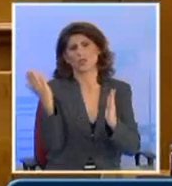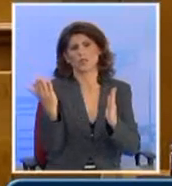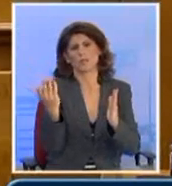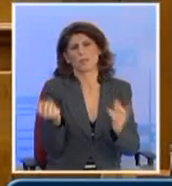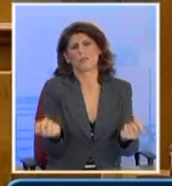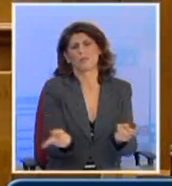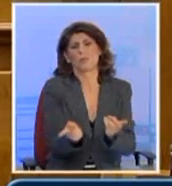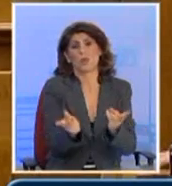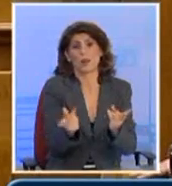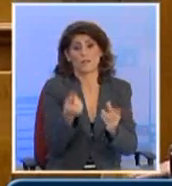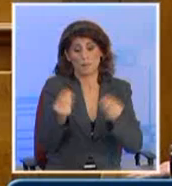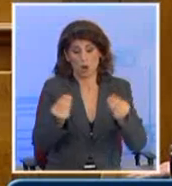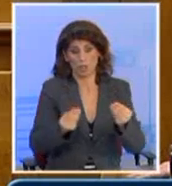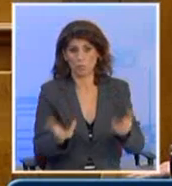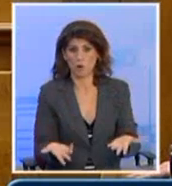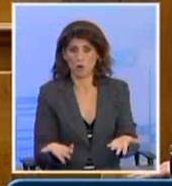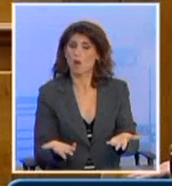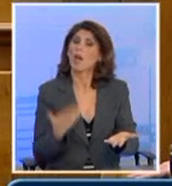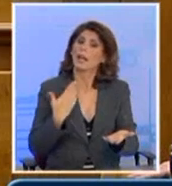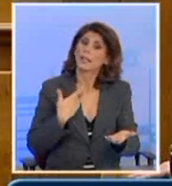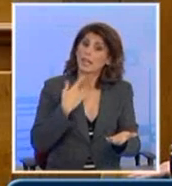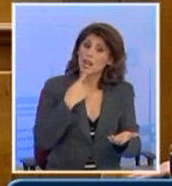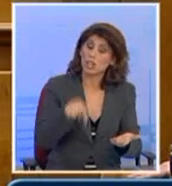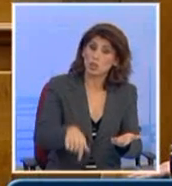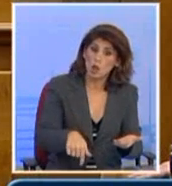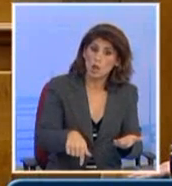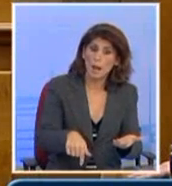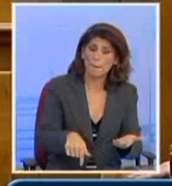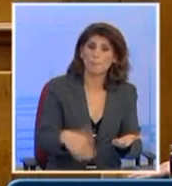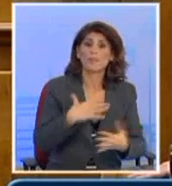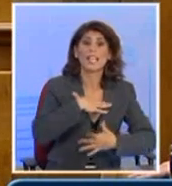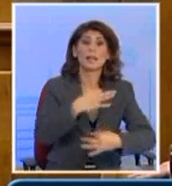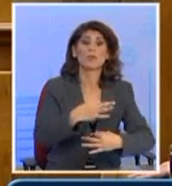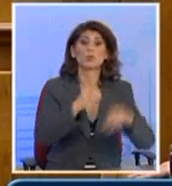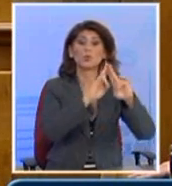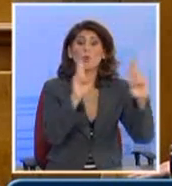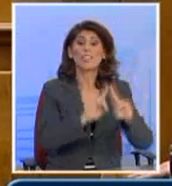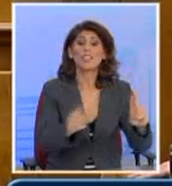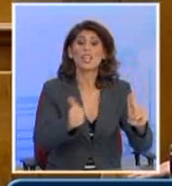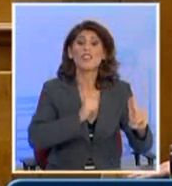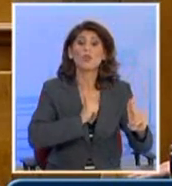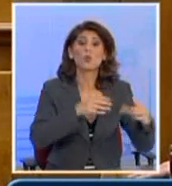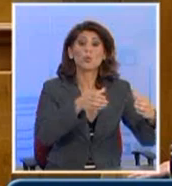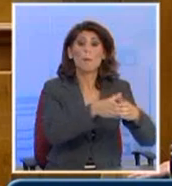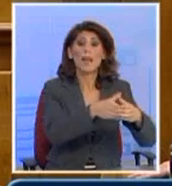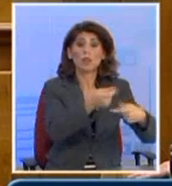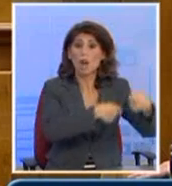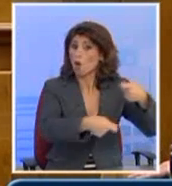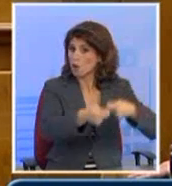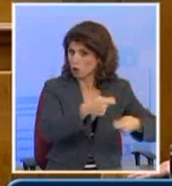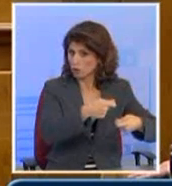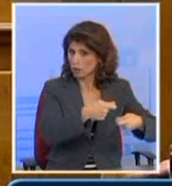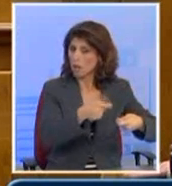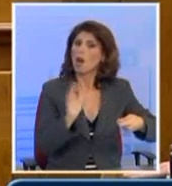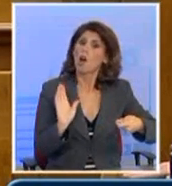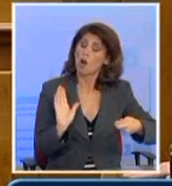επιϊκή υπολογισμό, και να λένε τώρα πια οι εκπρόσωποι του διεθνούς ιδιωτικού τομέα των αγορών